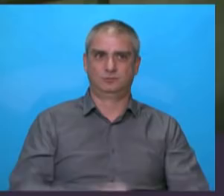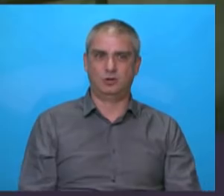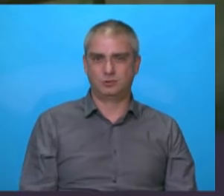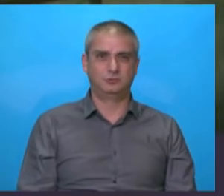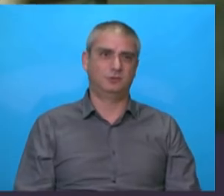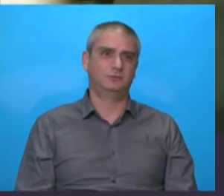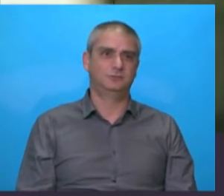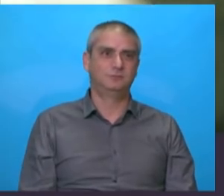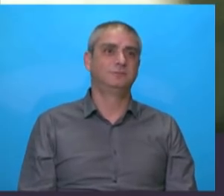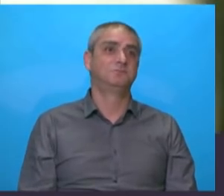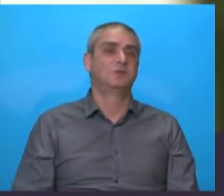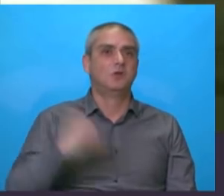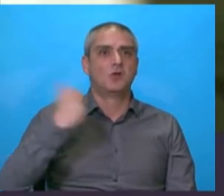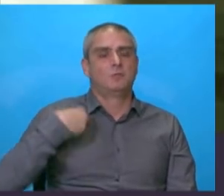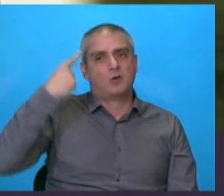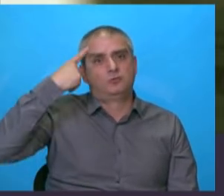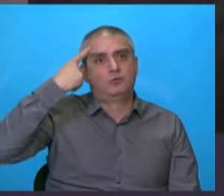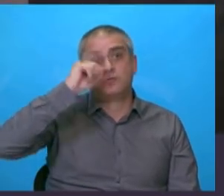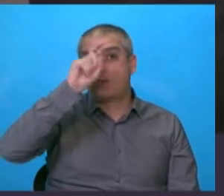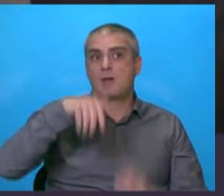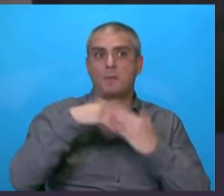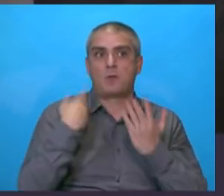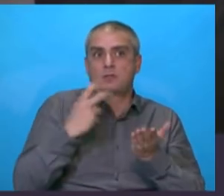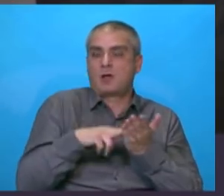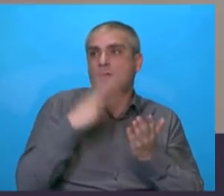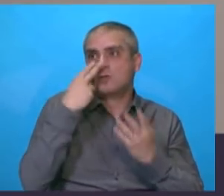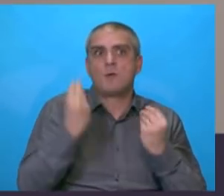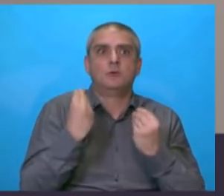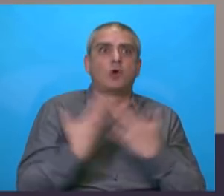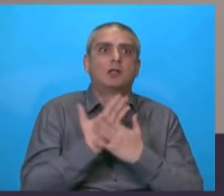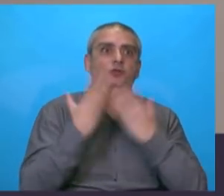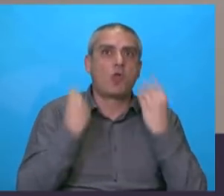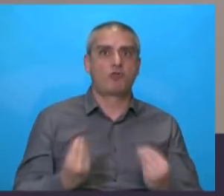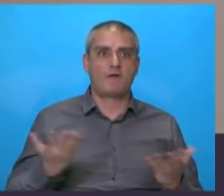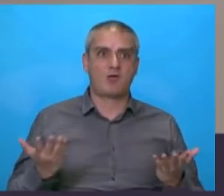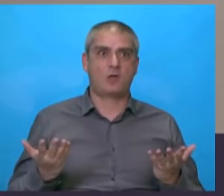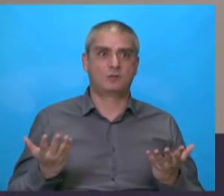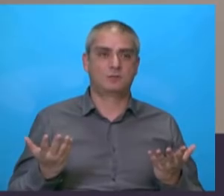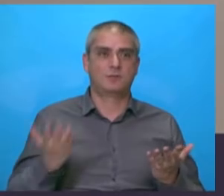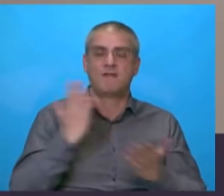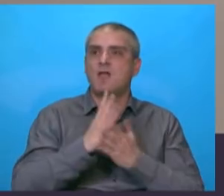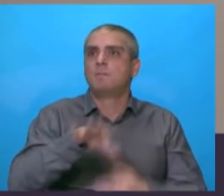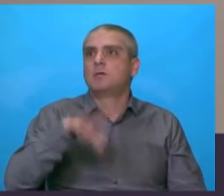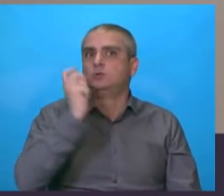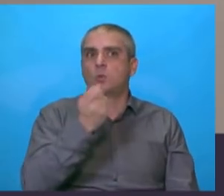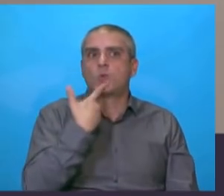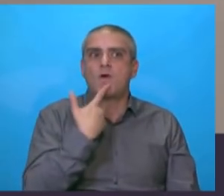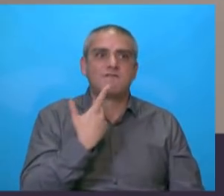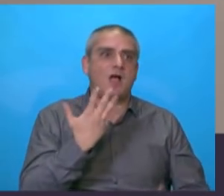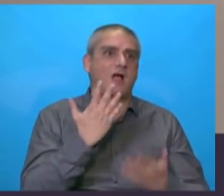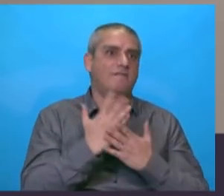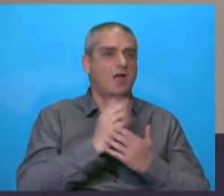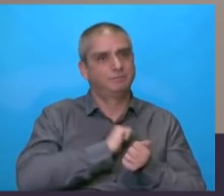אני כל יום חושבת, אולי בבוקר אני קמה ואני רואה חדשות טובות שנמצא איזושהי תרופה, כבר